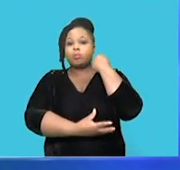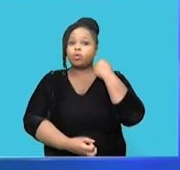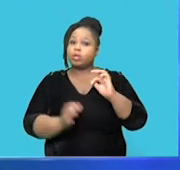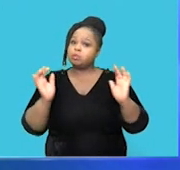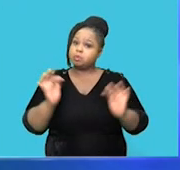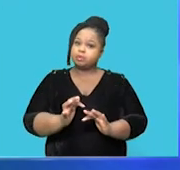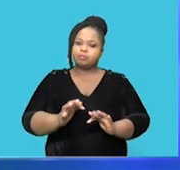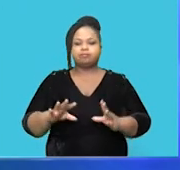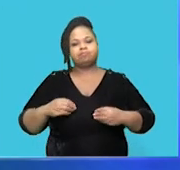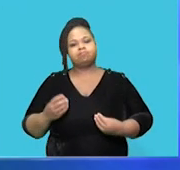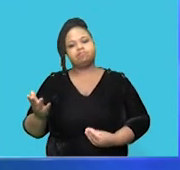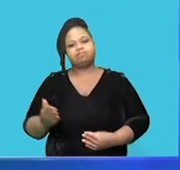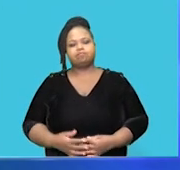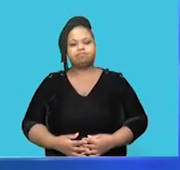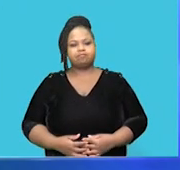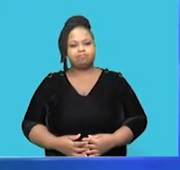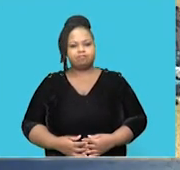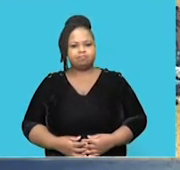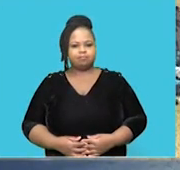babo ukuzokwemukela usizo.